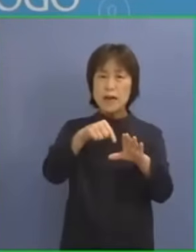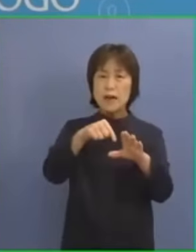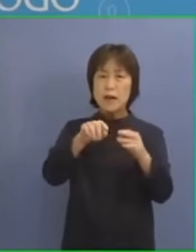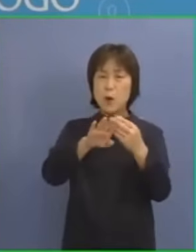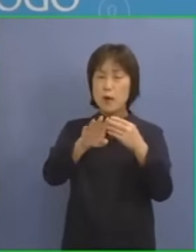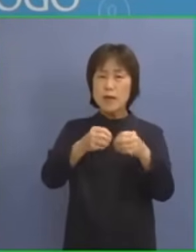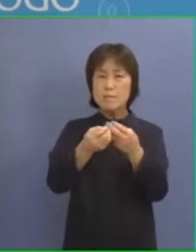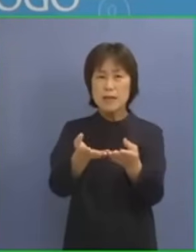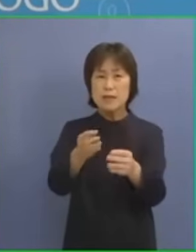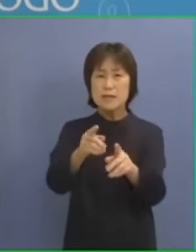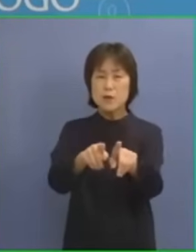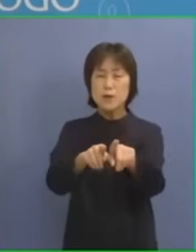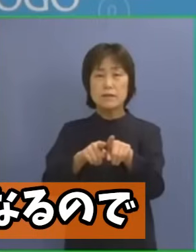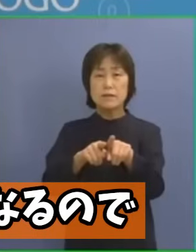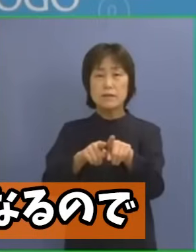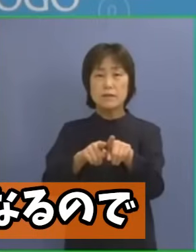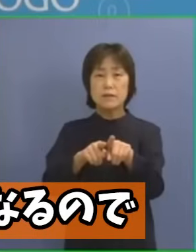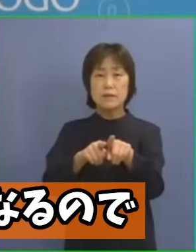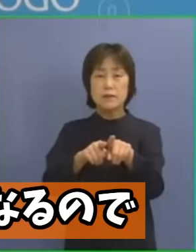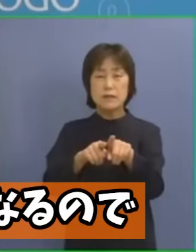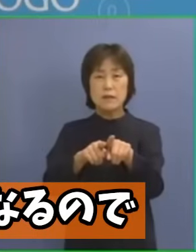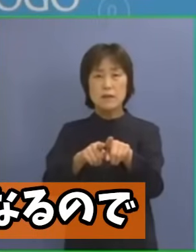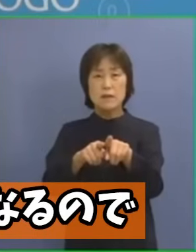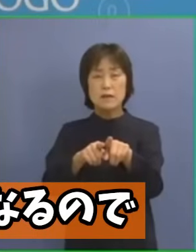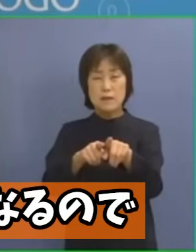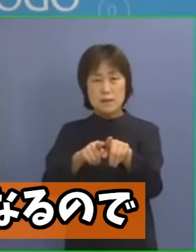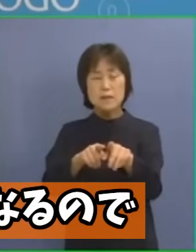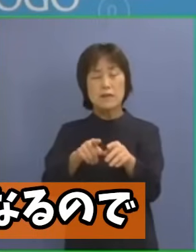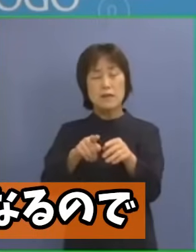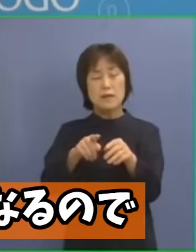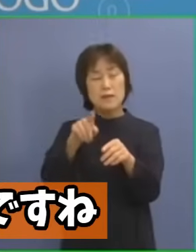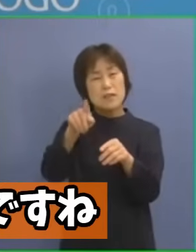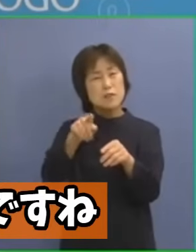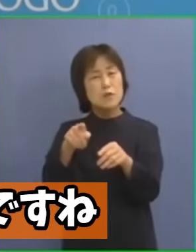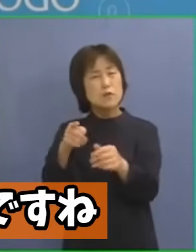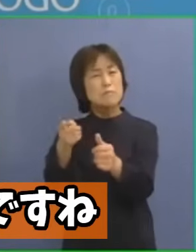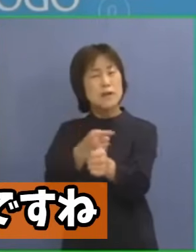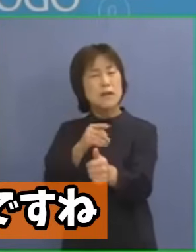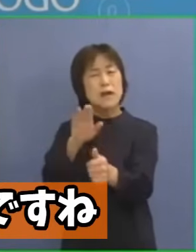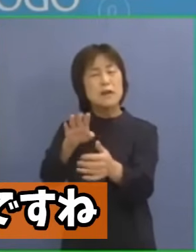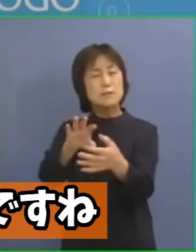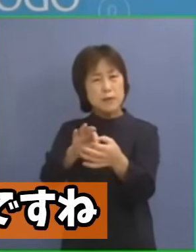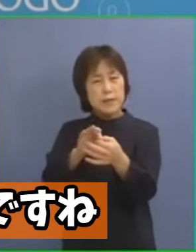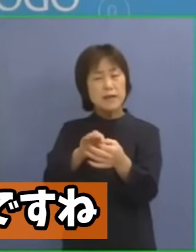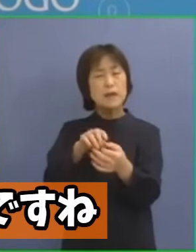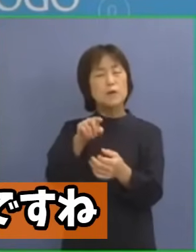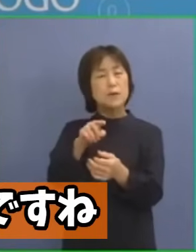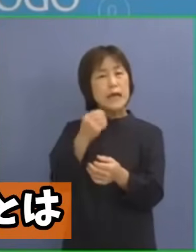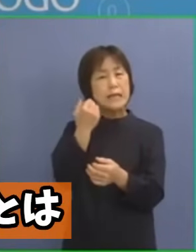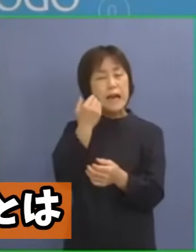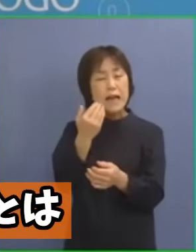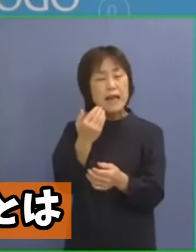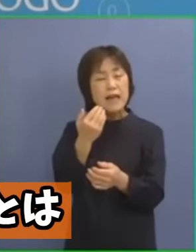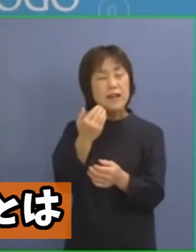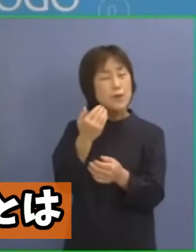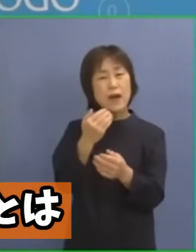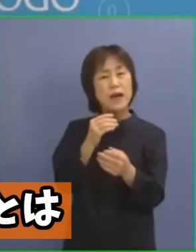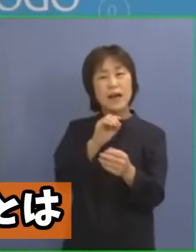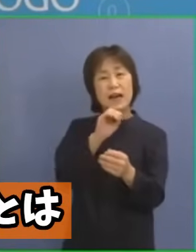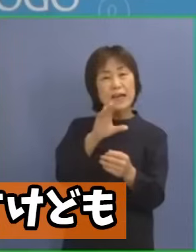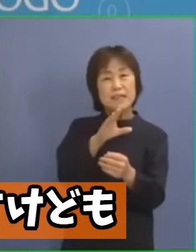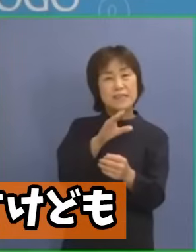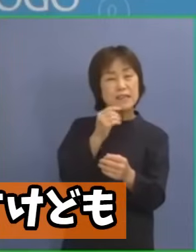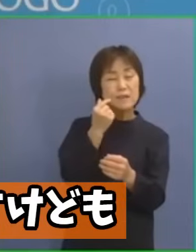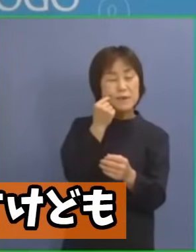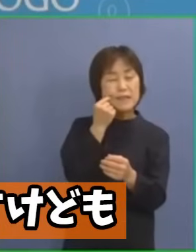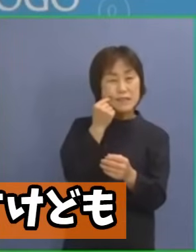たりすることによって人の名誉を傷つけたりすることになるので、なかなかそこで誰かというのはですね、ちょっとこう言えないということ